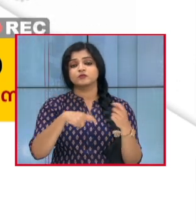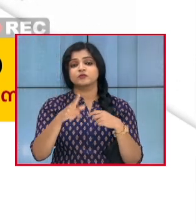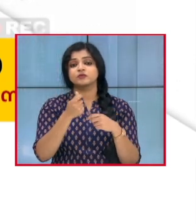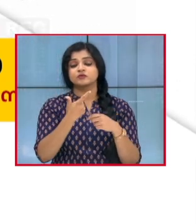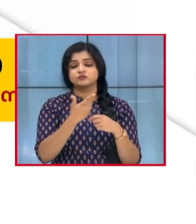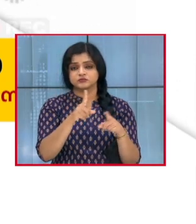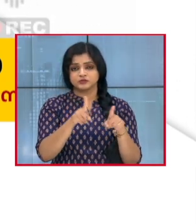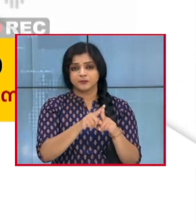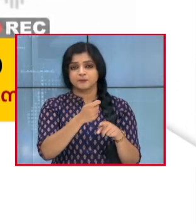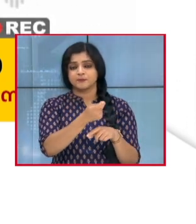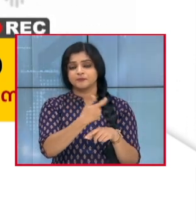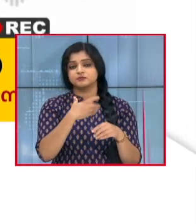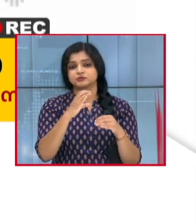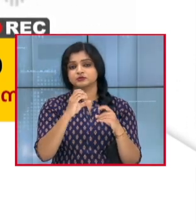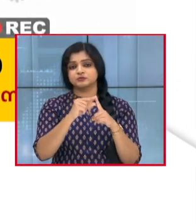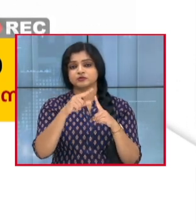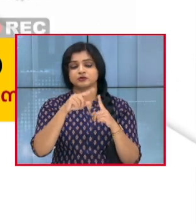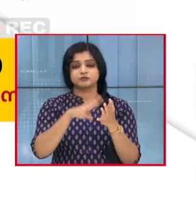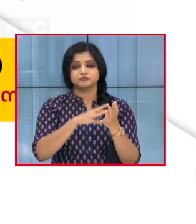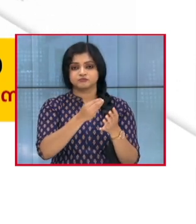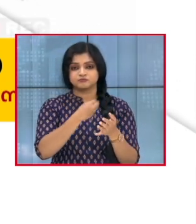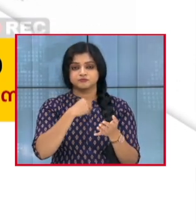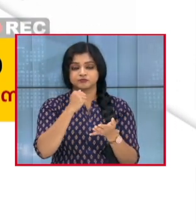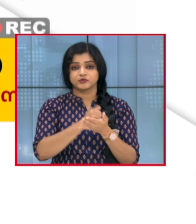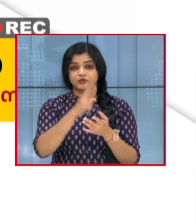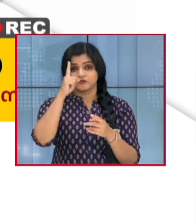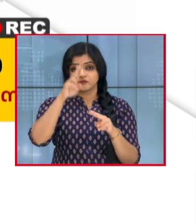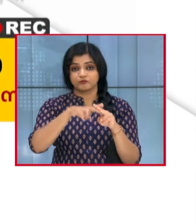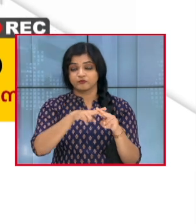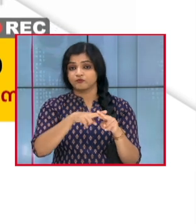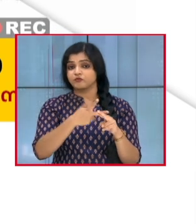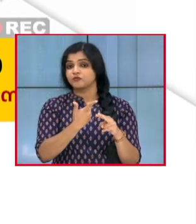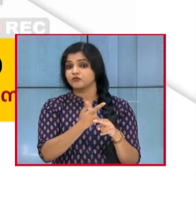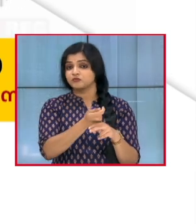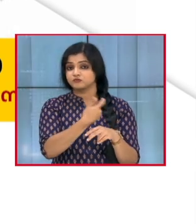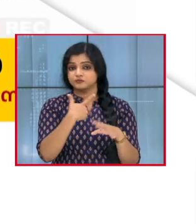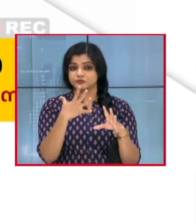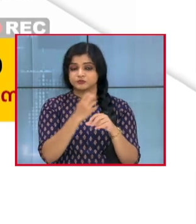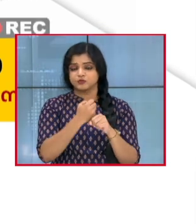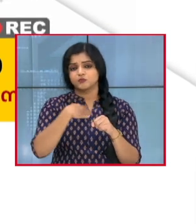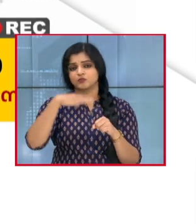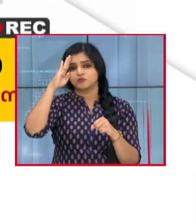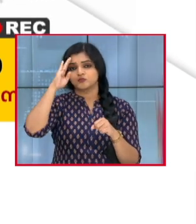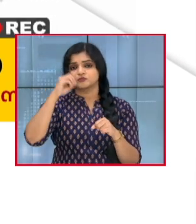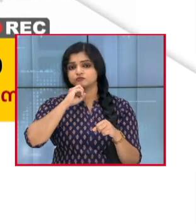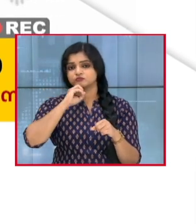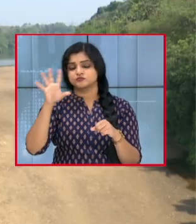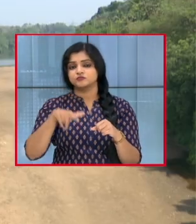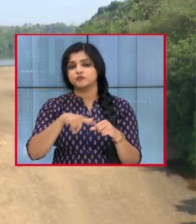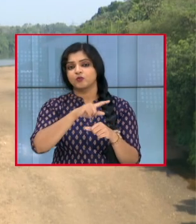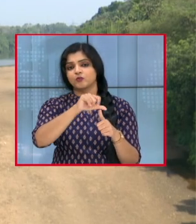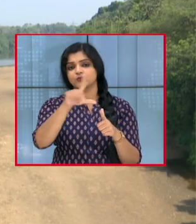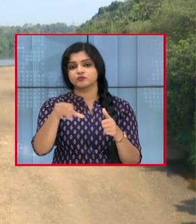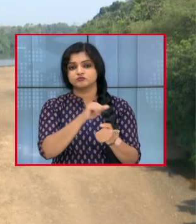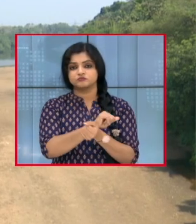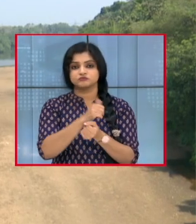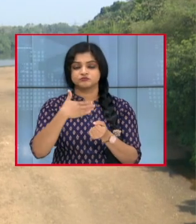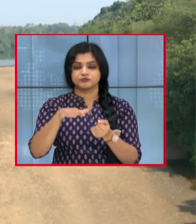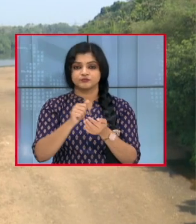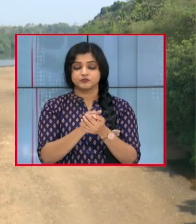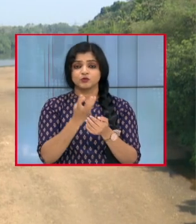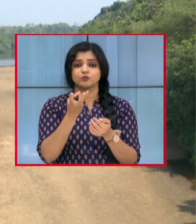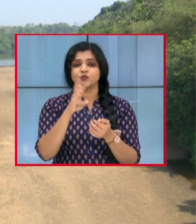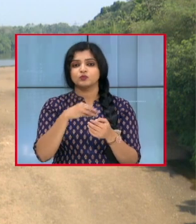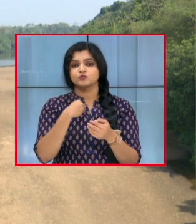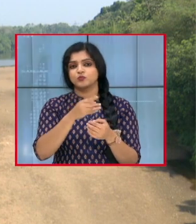ആ കാശ് നിങ്ങൾ ഇവിടെ CPIM തരാൻ പയ്യാന്നുണ്ട്. ബുദ്ധിമുട്ടാവും. പിടിച്ചു കെട്ടി പോലീസിന് കൊടുക്കും. എല്ലാവരെയും പിടിച്ചു കെട്ടി കൊടുക്കും. 3,000 രൂപ മാത്രം